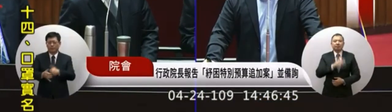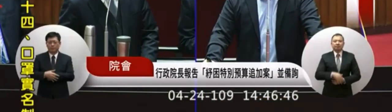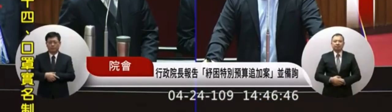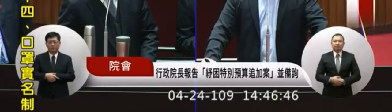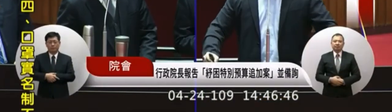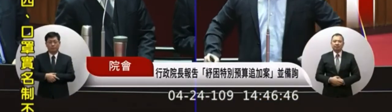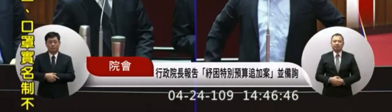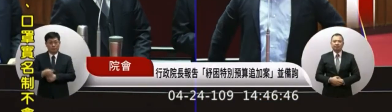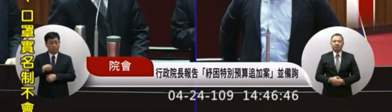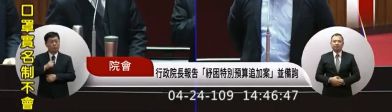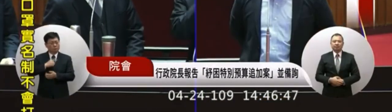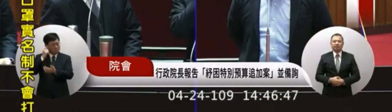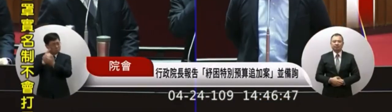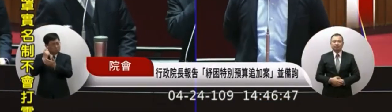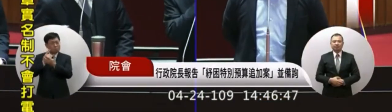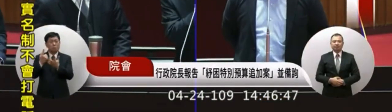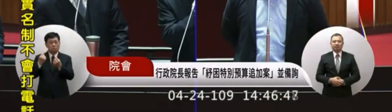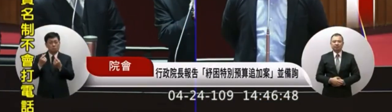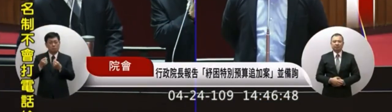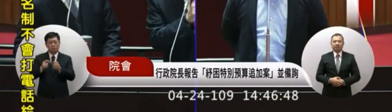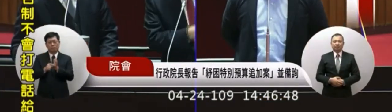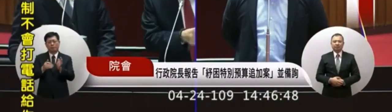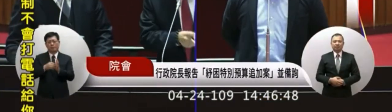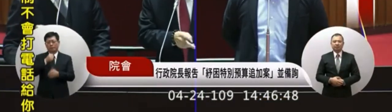我。因为我特这个是一个是